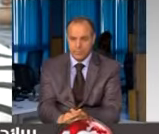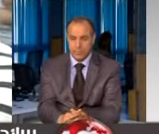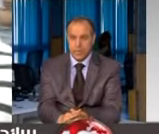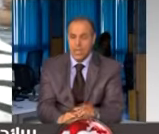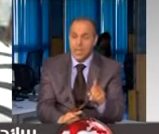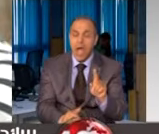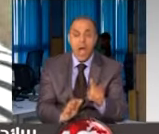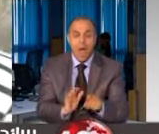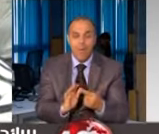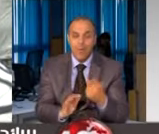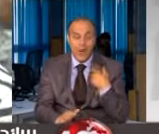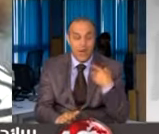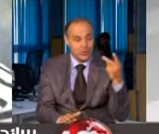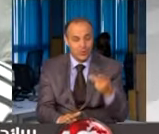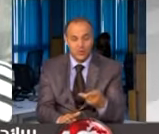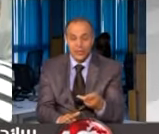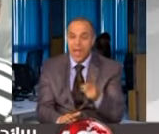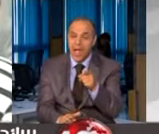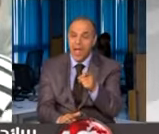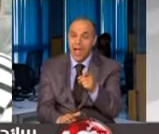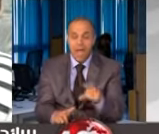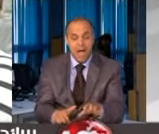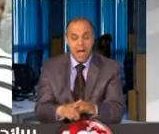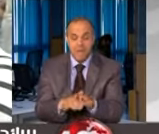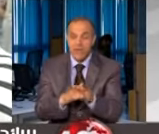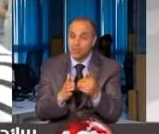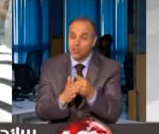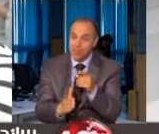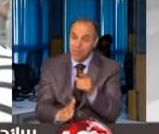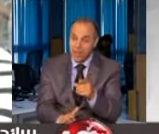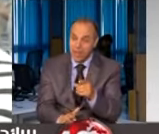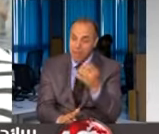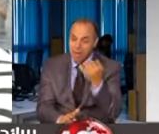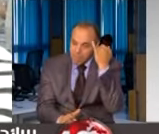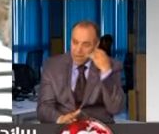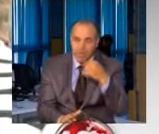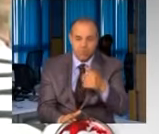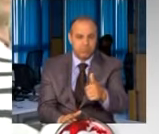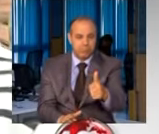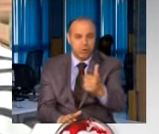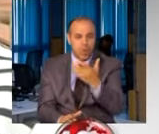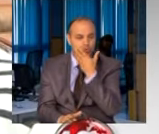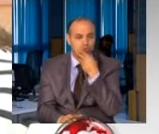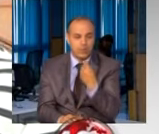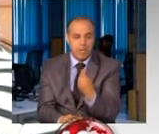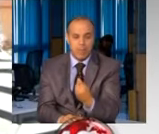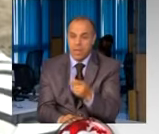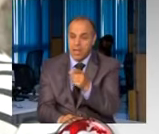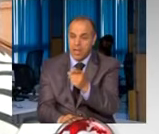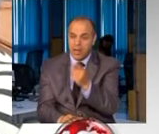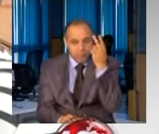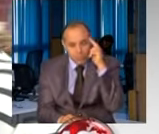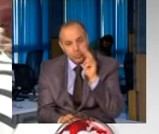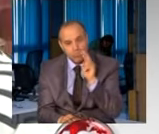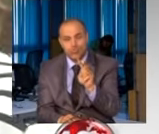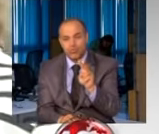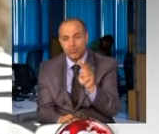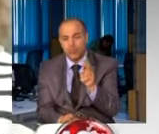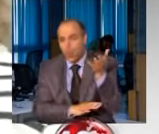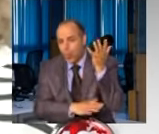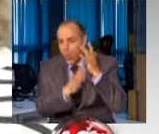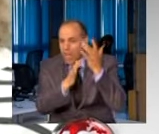هي المرة الأولى التي أحضر فيها فعاليات هذا المهرجان، وهي مبادرة متميزة وجميلة جدا، تعرفنا خلالها على